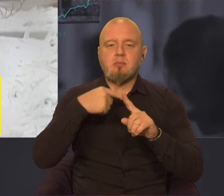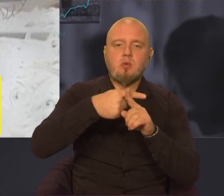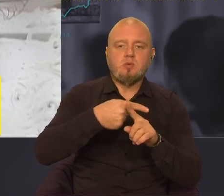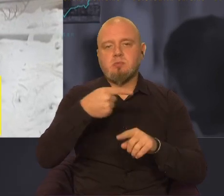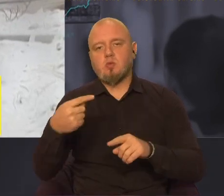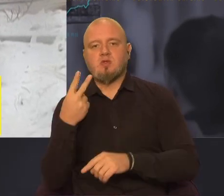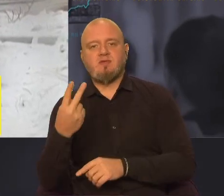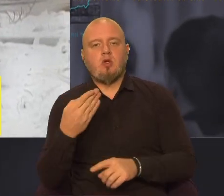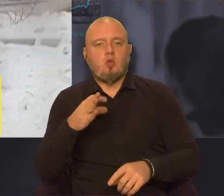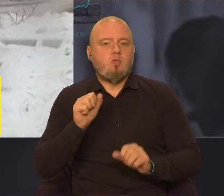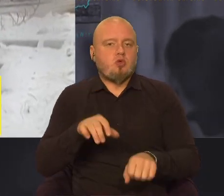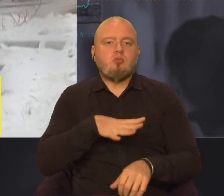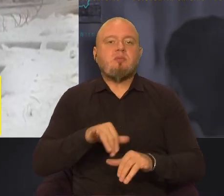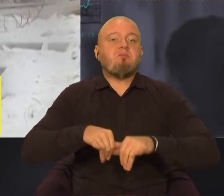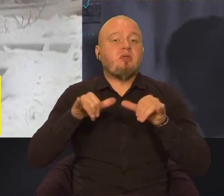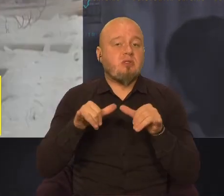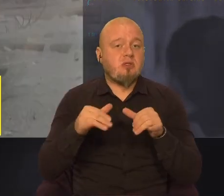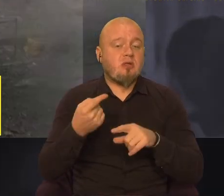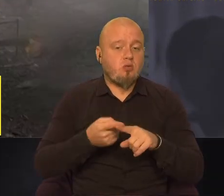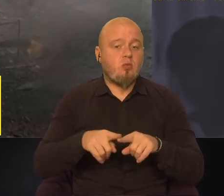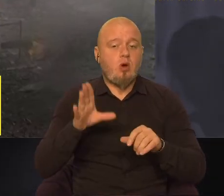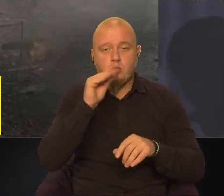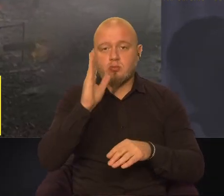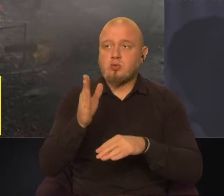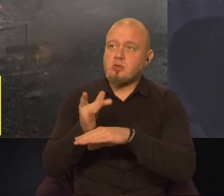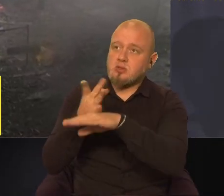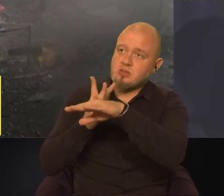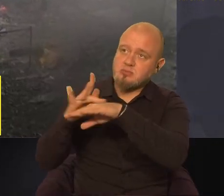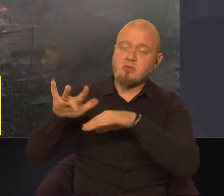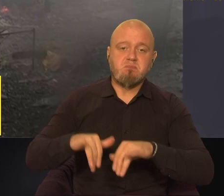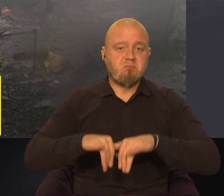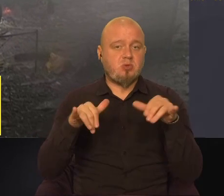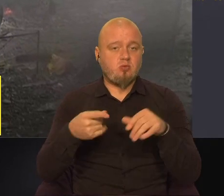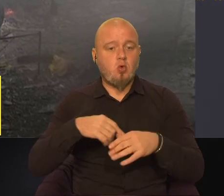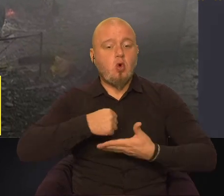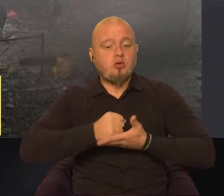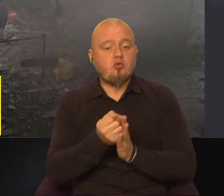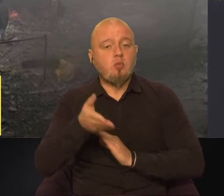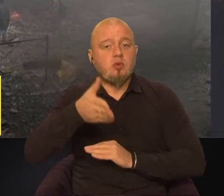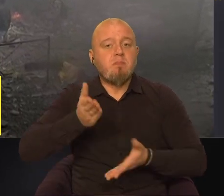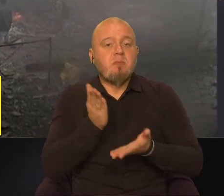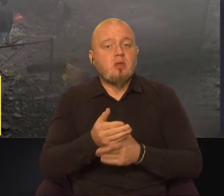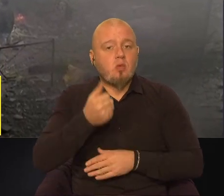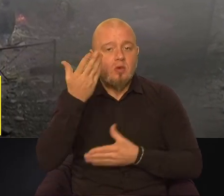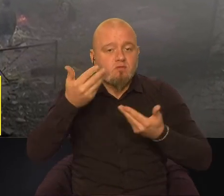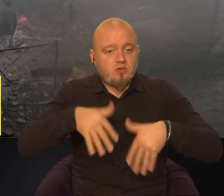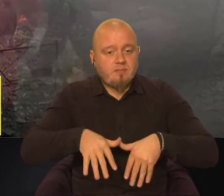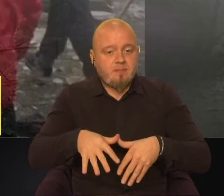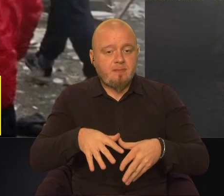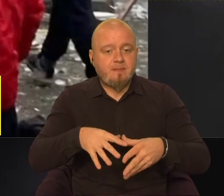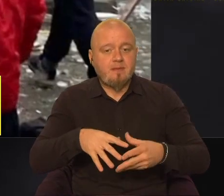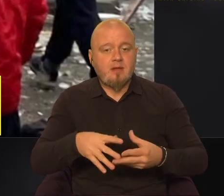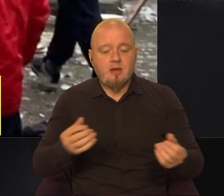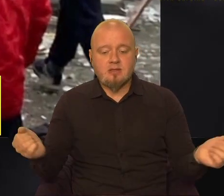то може бути і більше, тому може бути і збитих більше. Тому точно будемо мати вже, коли зіб'ється